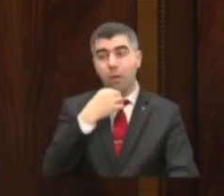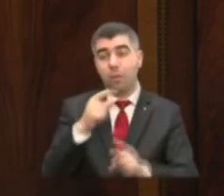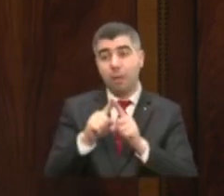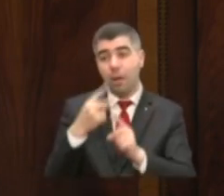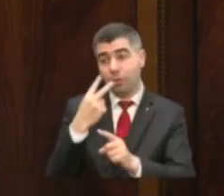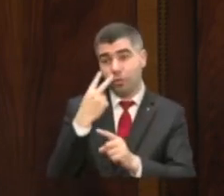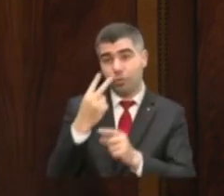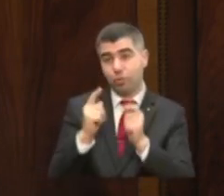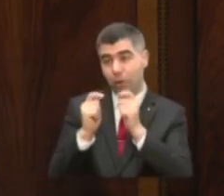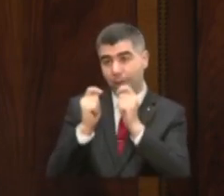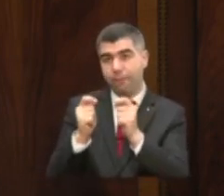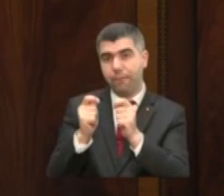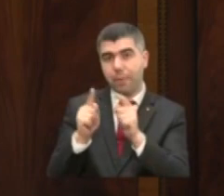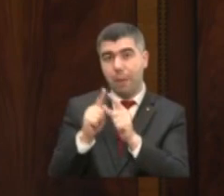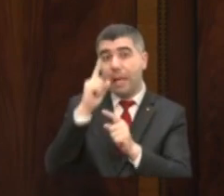على أرض الواقع